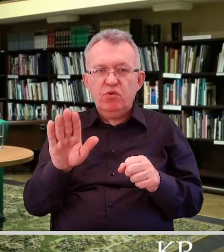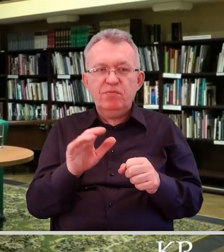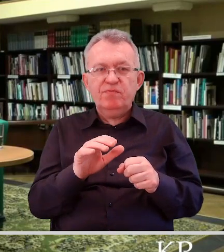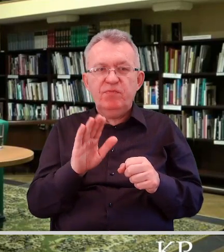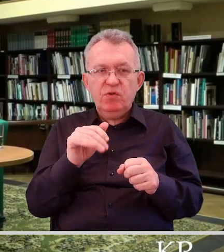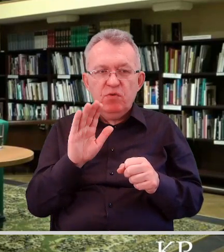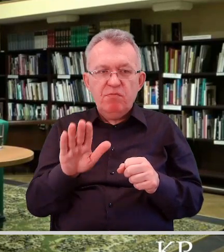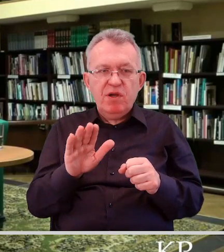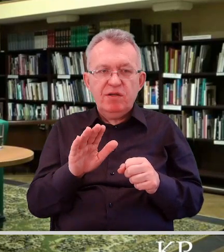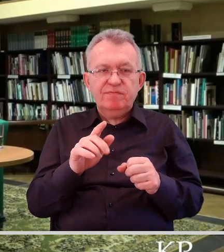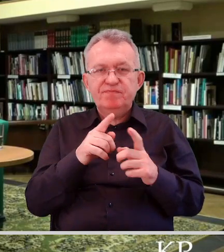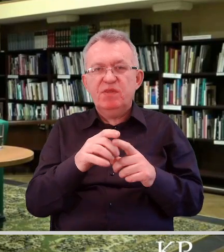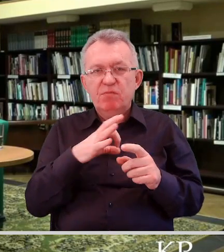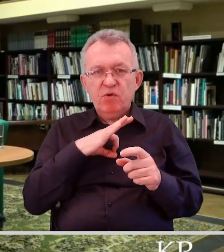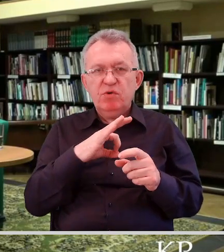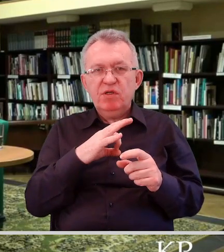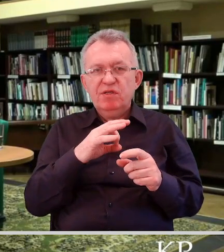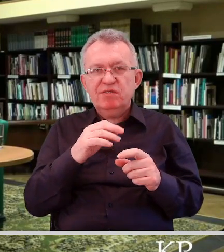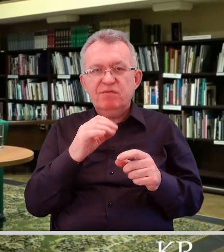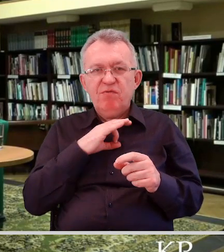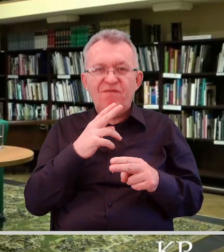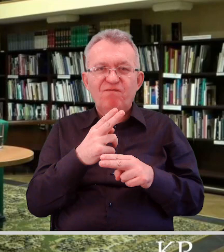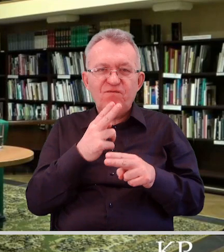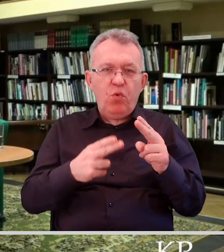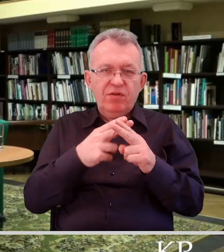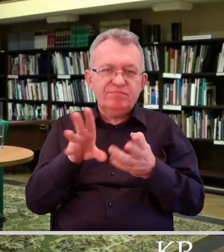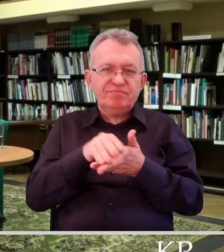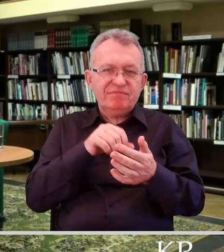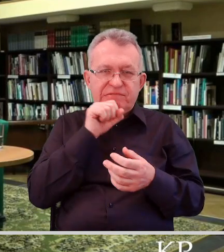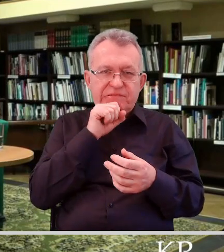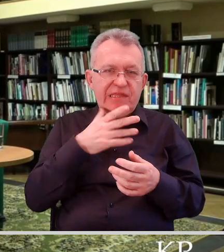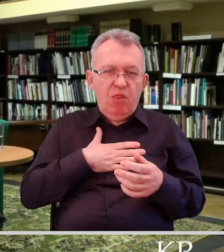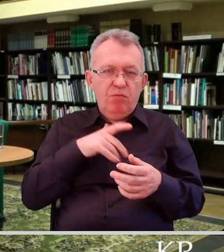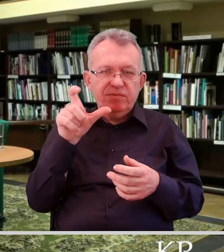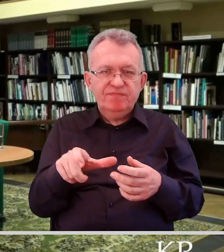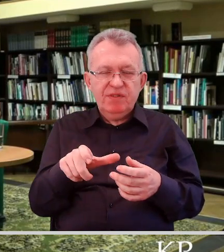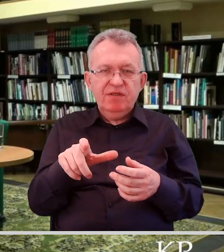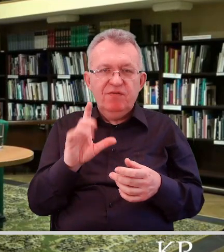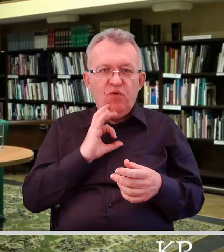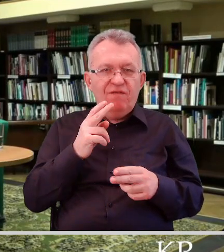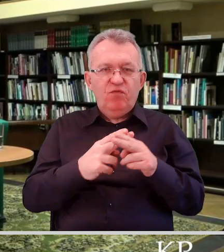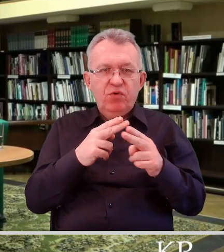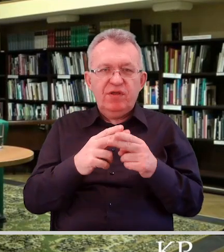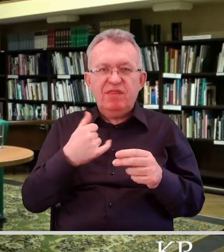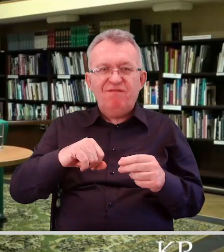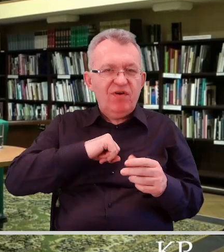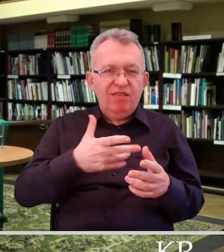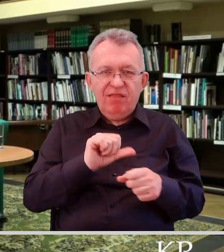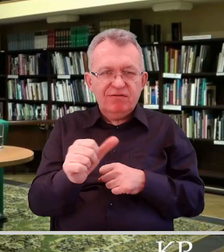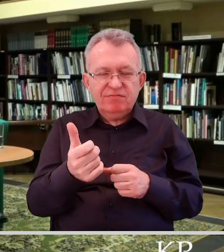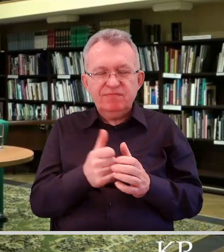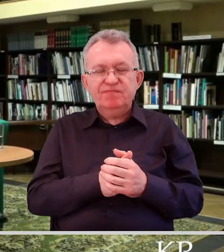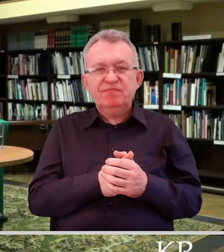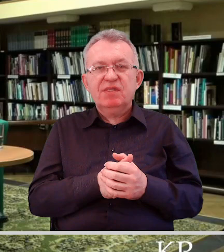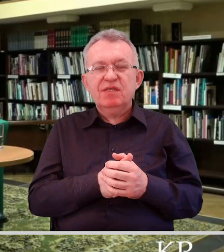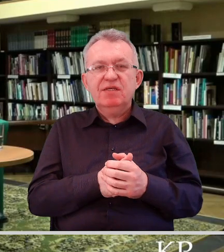ma skojarzenie z jakimś obleśnym wujem i to jest to imię, prawda? To samo imię dostał po tym wuju, a ten wuj jest niefajny.